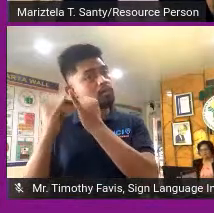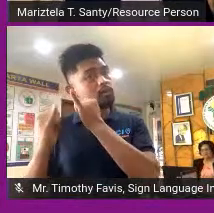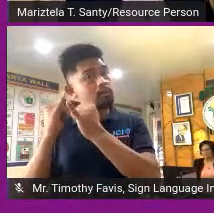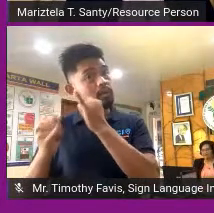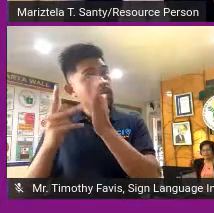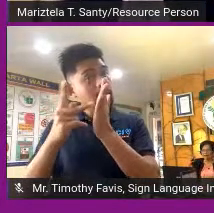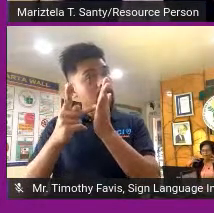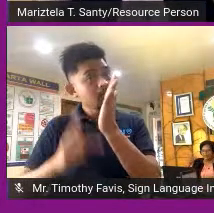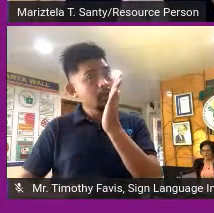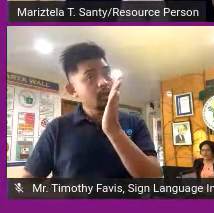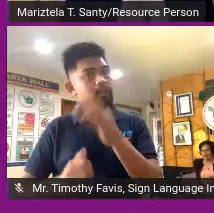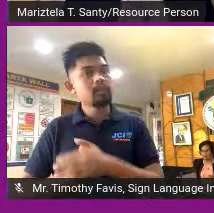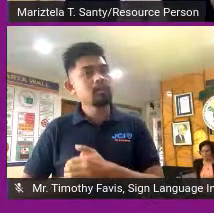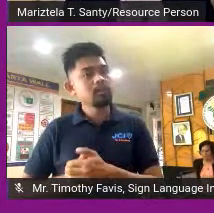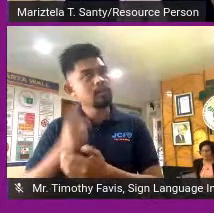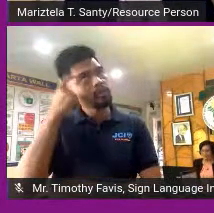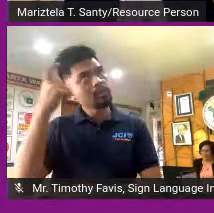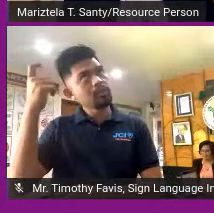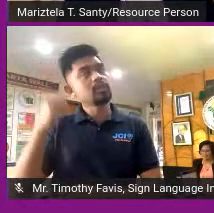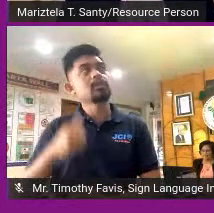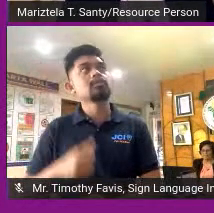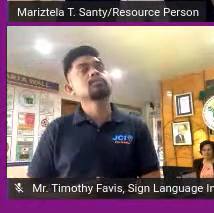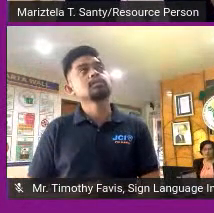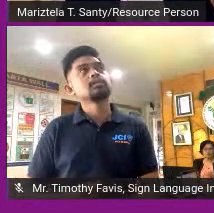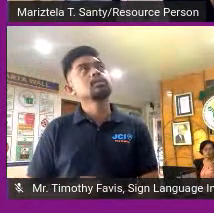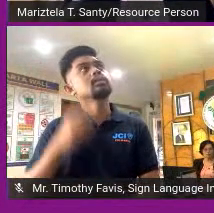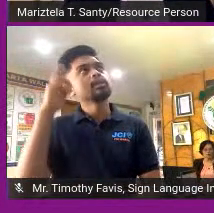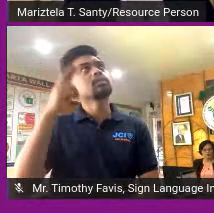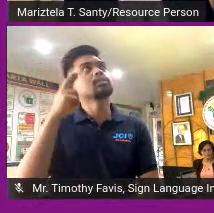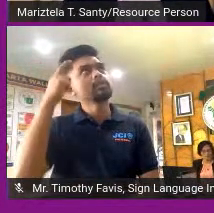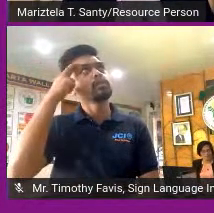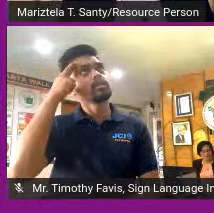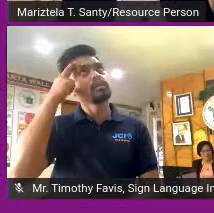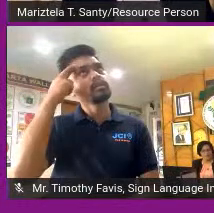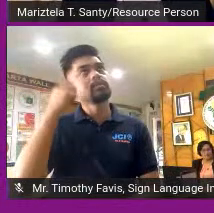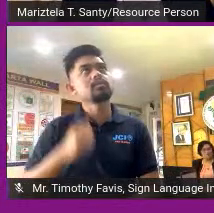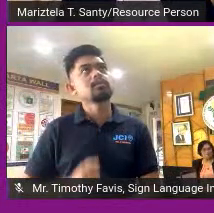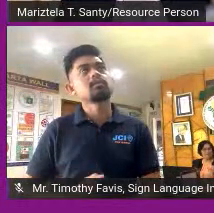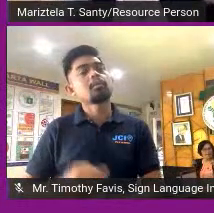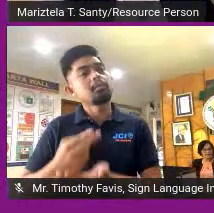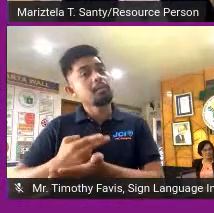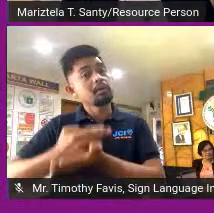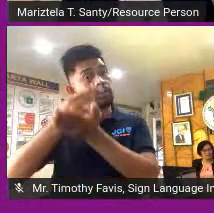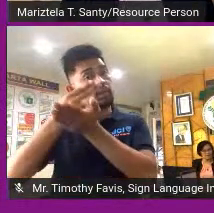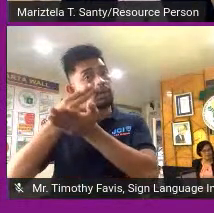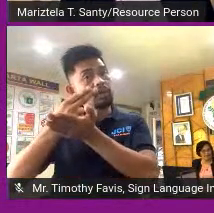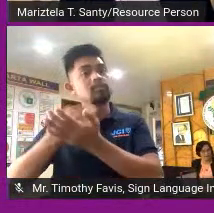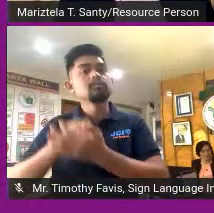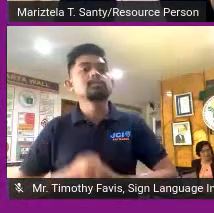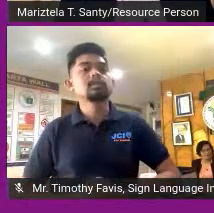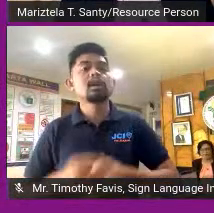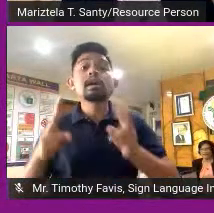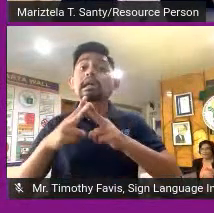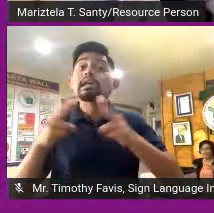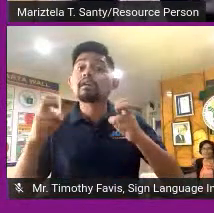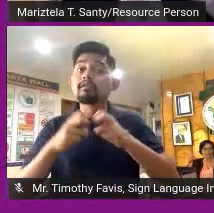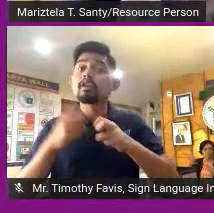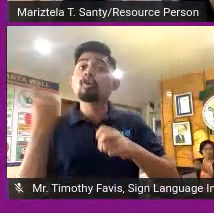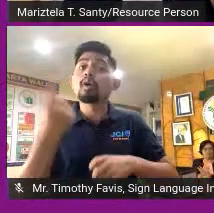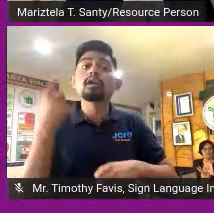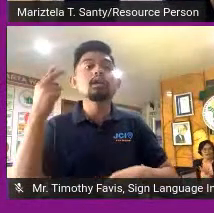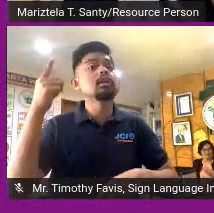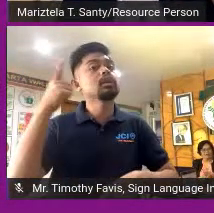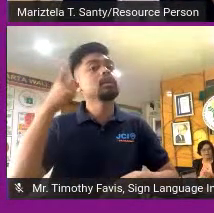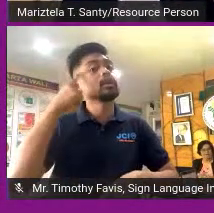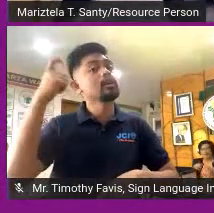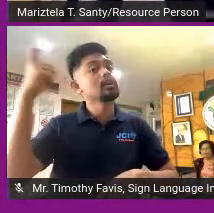part, parang na ang lalaki. So natulong na siya. Kahit sa panaginip naman lang,